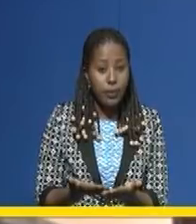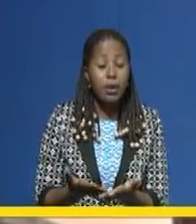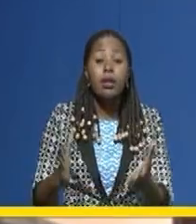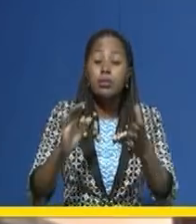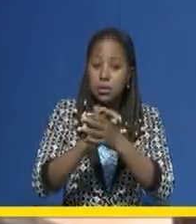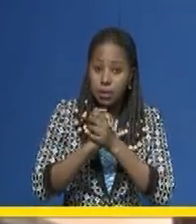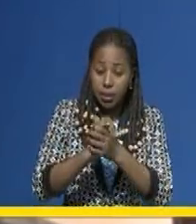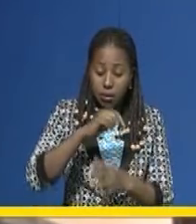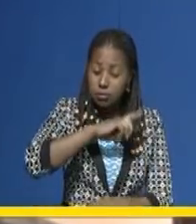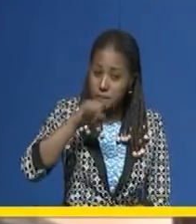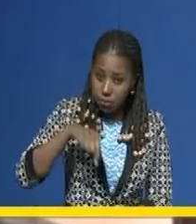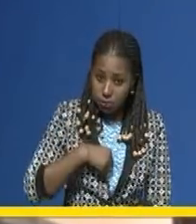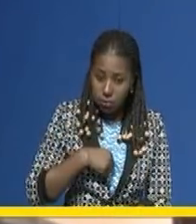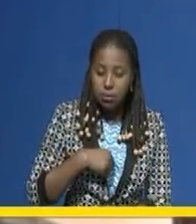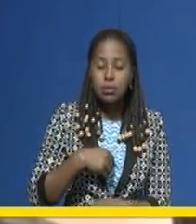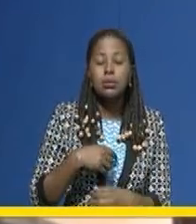kushikamana sote,